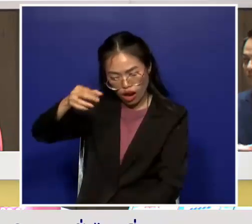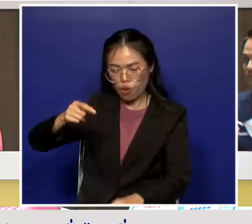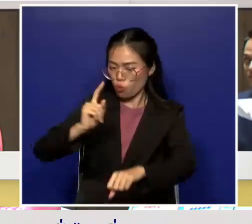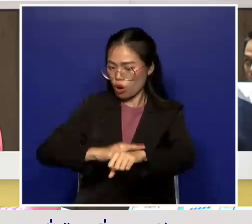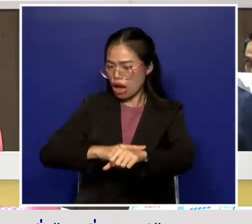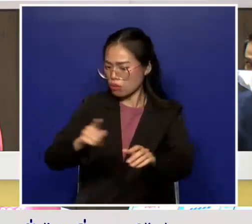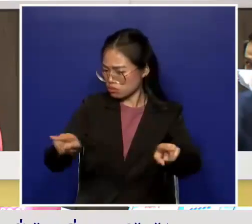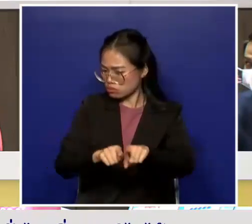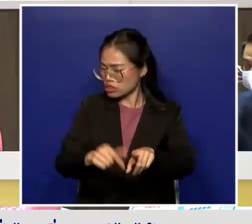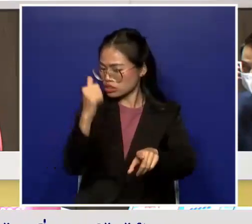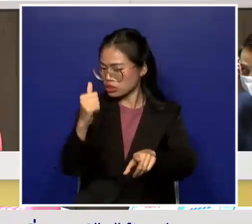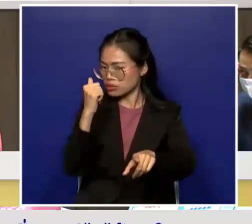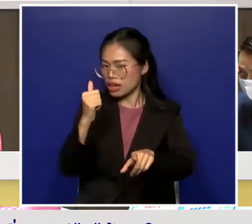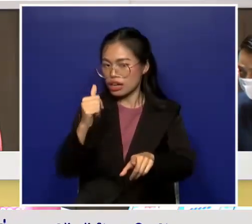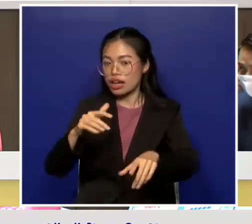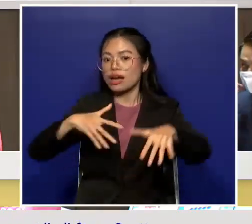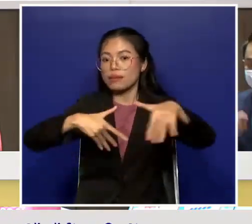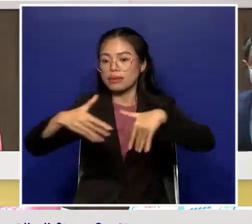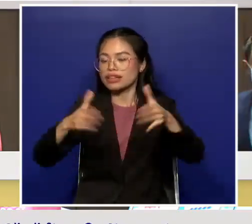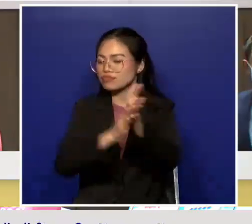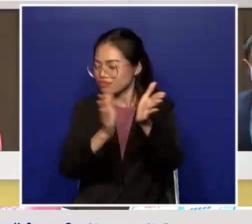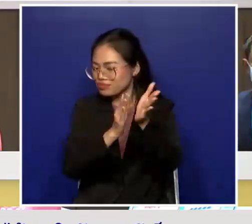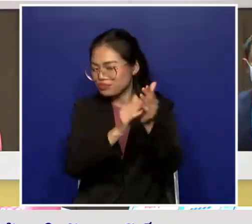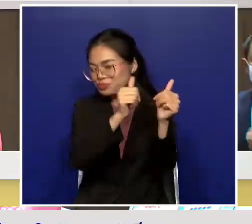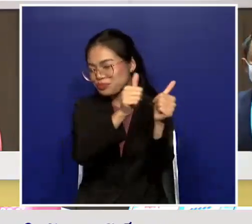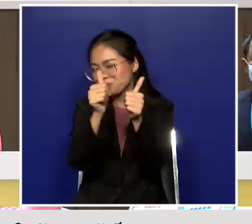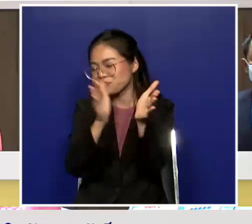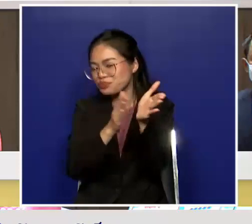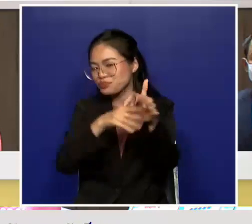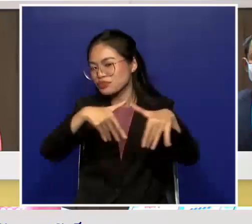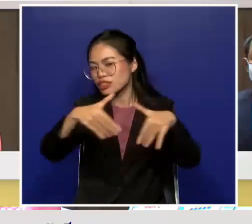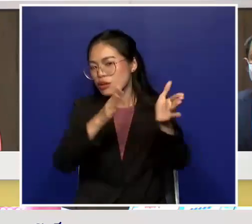บพระคุณมากท่านประธานนะนี่พี่น้องประชาชนปรบมือท่านประธานหน่อยตบดังๆเลย